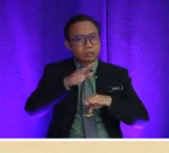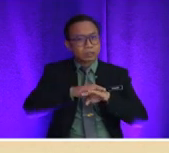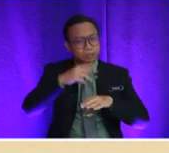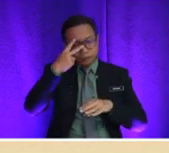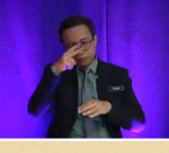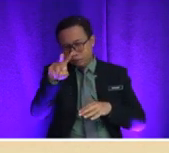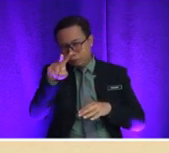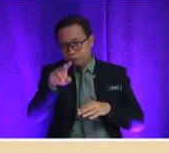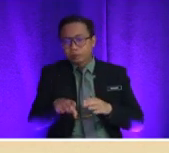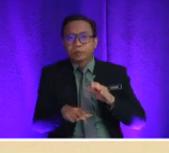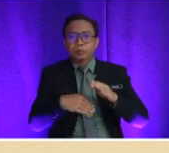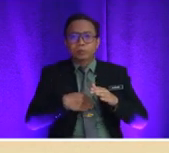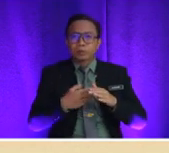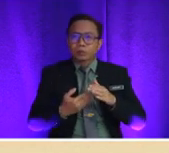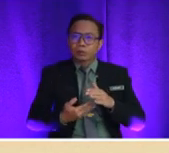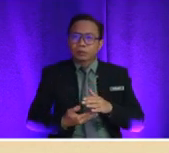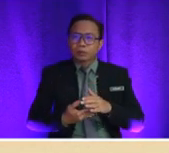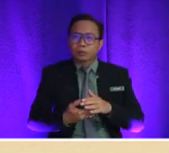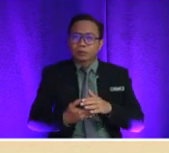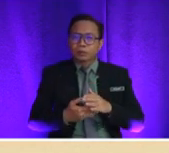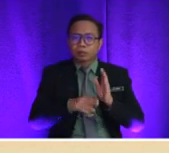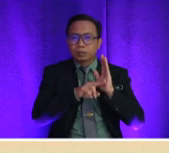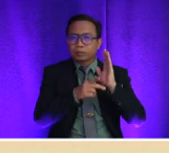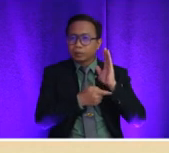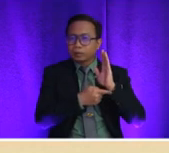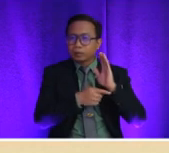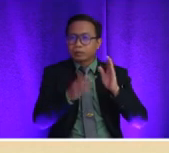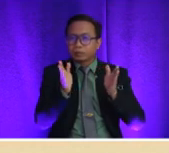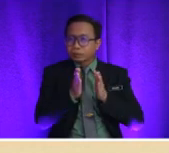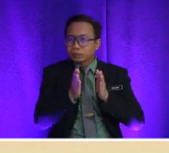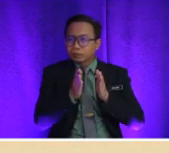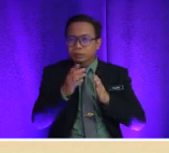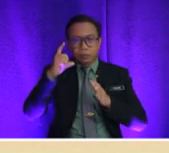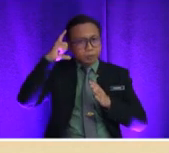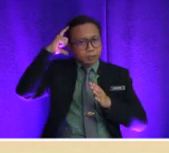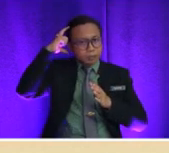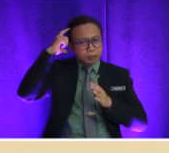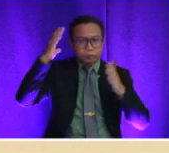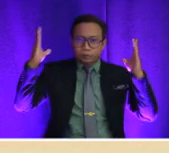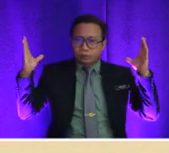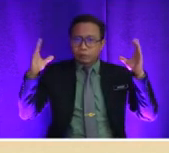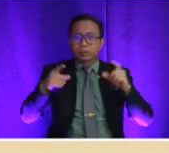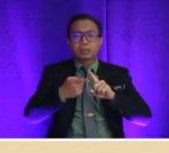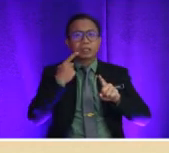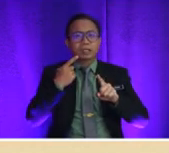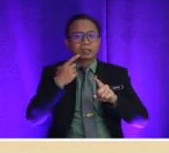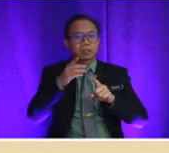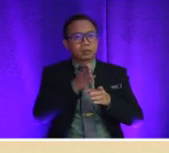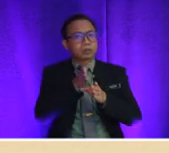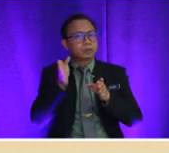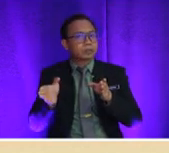perut eee perutnya kelihatan pipih dan kepalanya besar dari pandangan Sisi